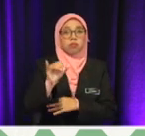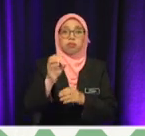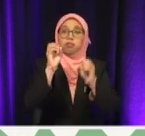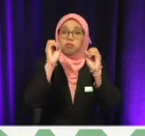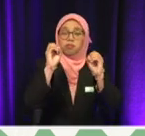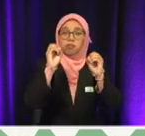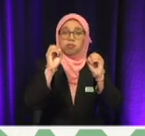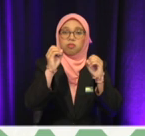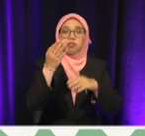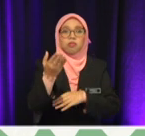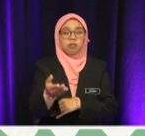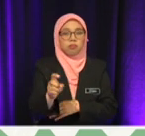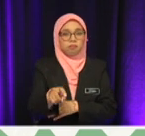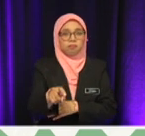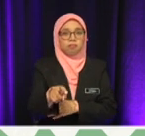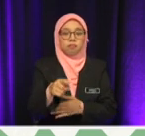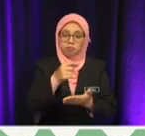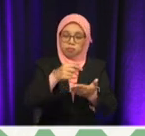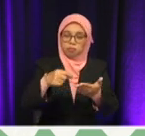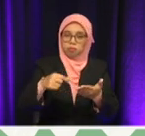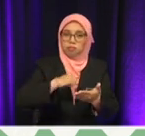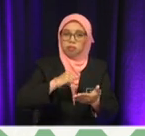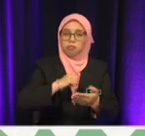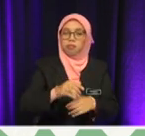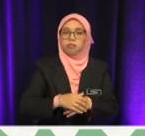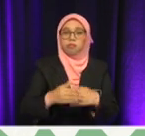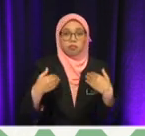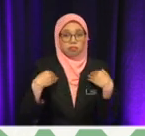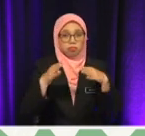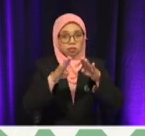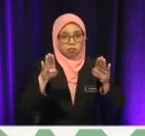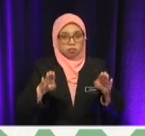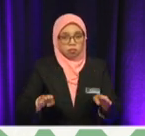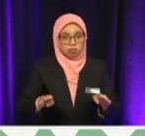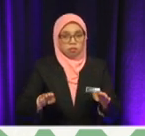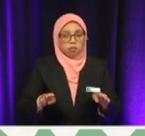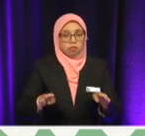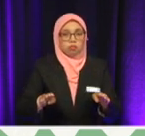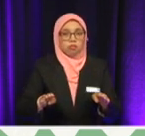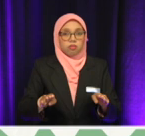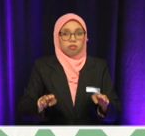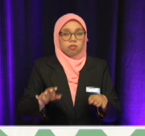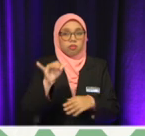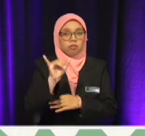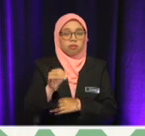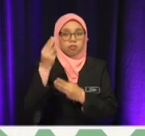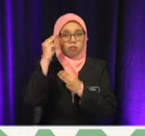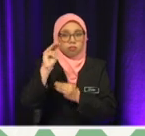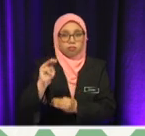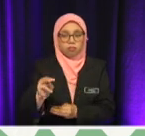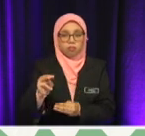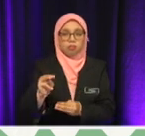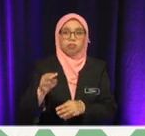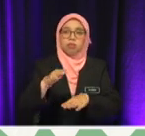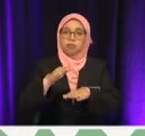kena isilah semua. Okey, ada borang RPA yang mana maklumat tu dia letaknya dekat soalan. Jadi kamu kena pindahkan